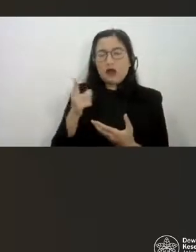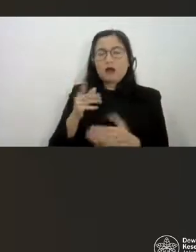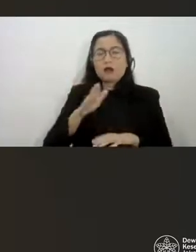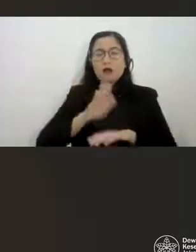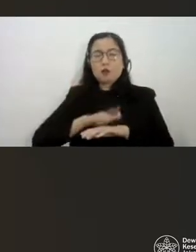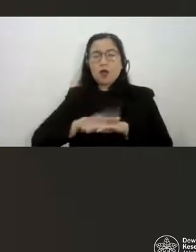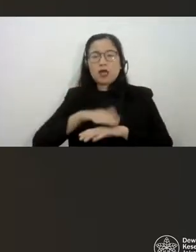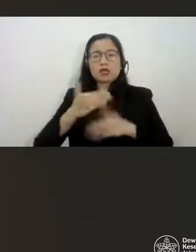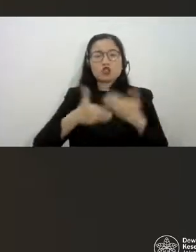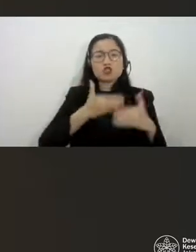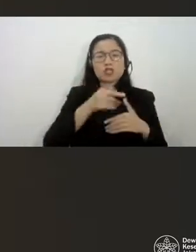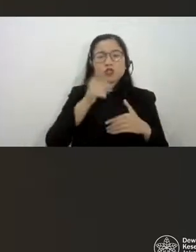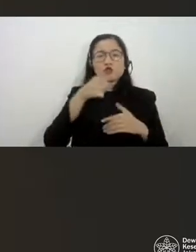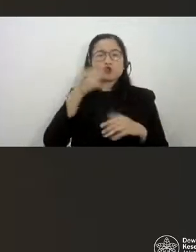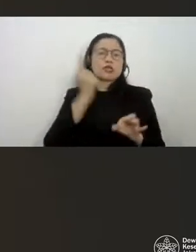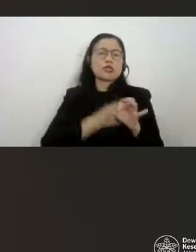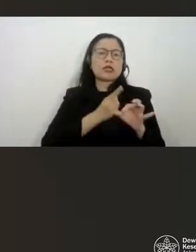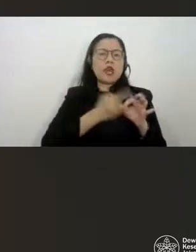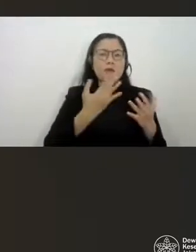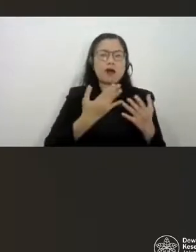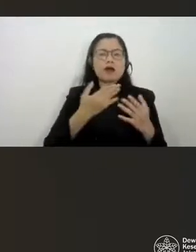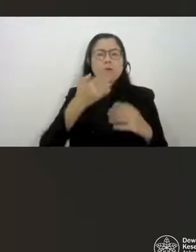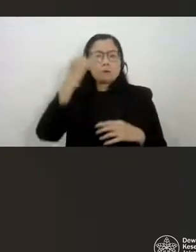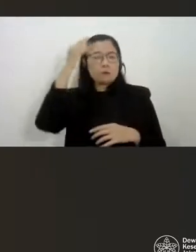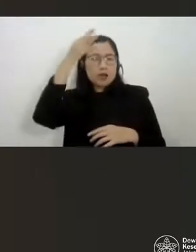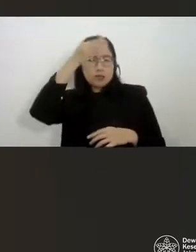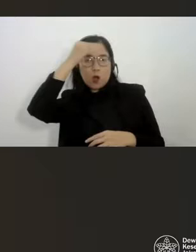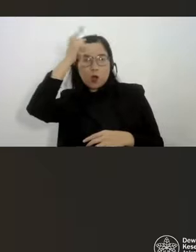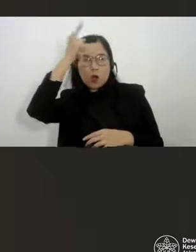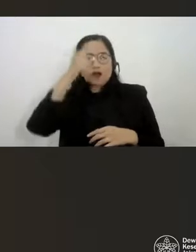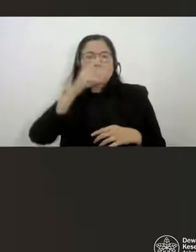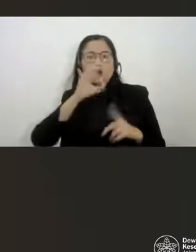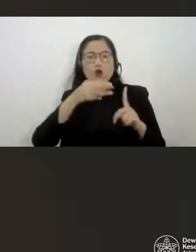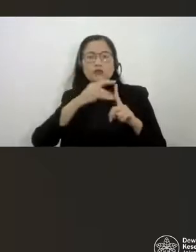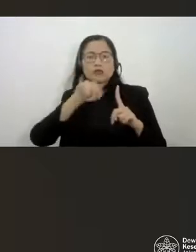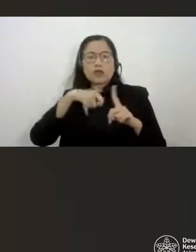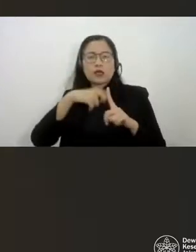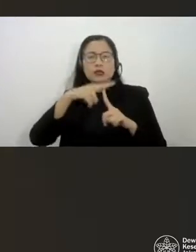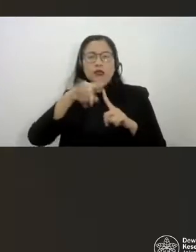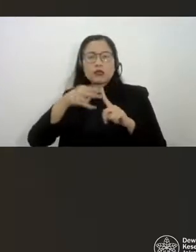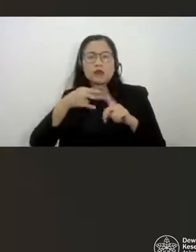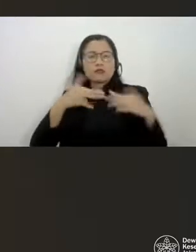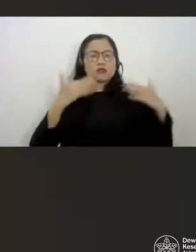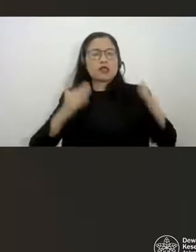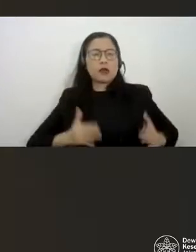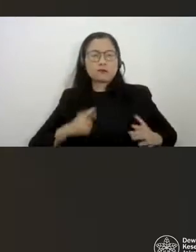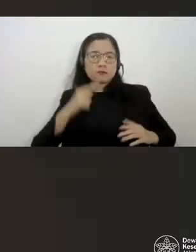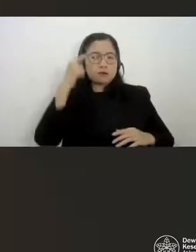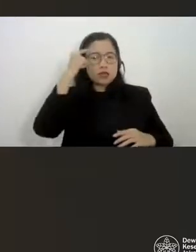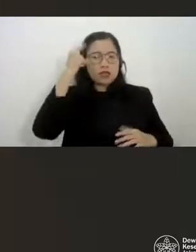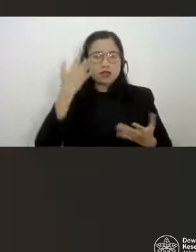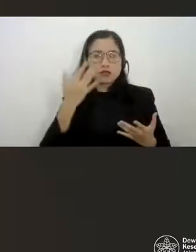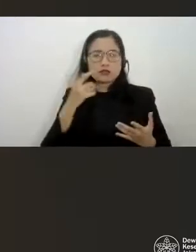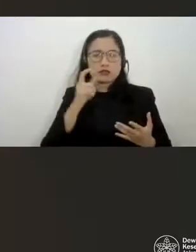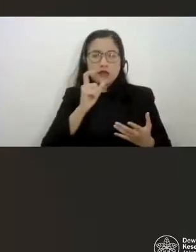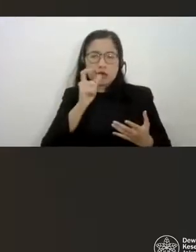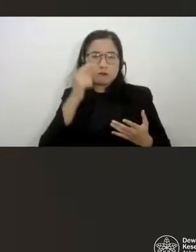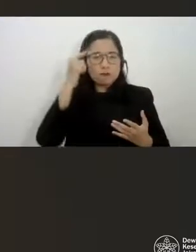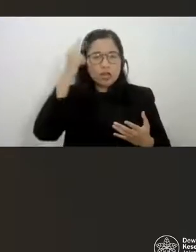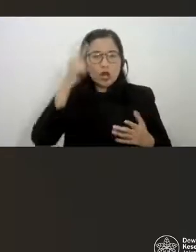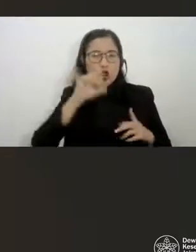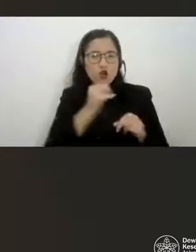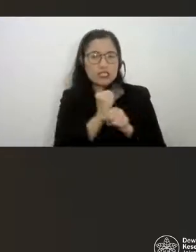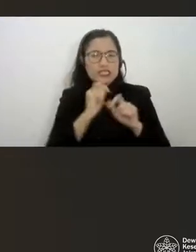berpokok pada pengetahuan objektif, sikap objektif terhadap alam dan manusia, serta cara berpikir yang logis. Sebetulnya